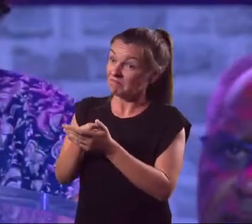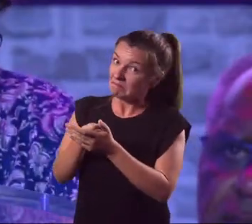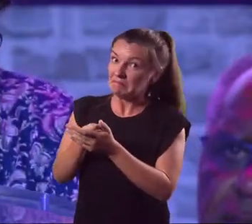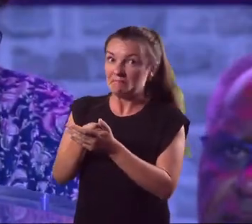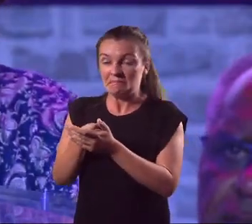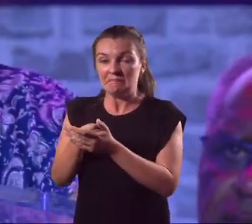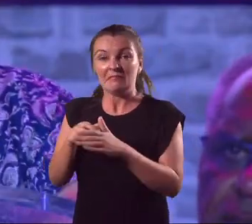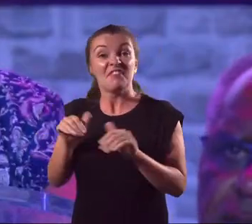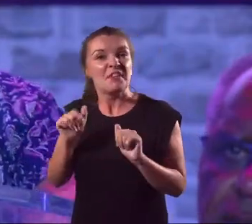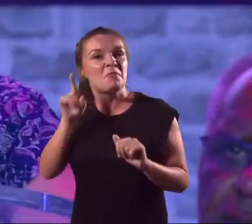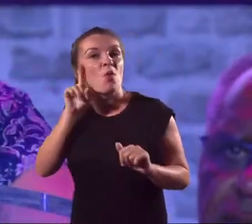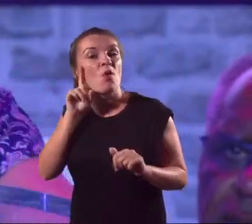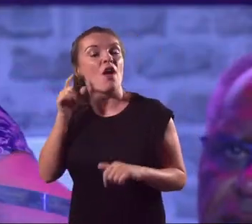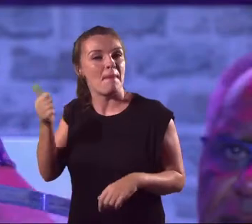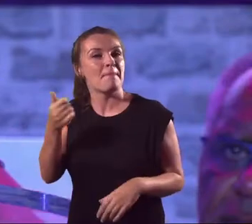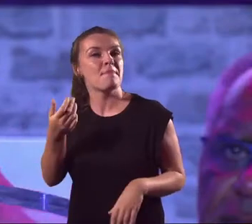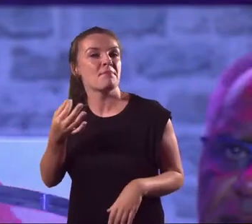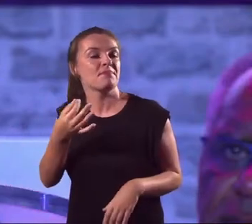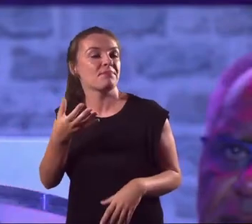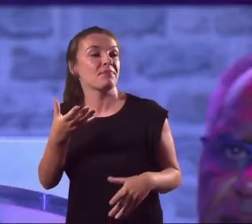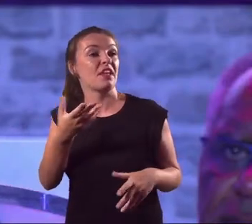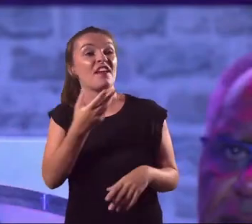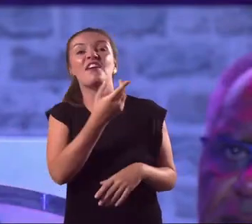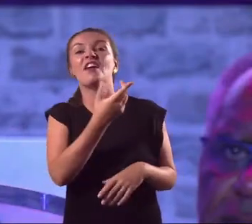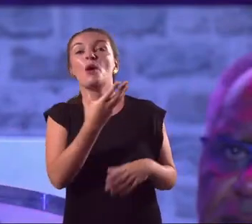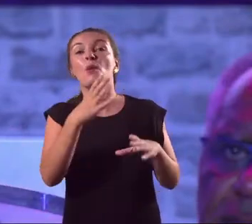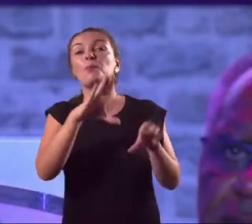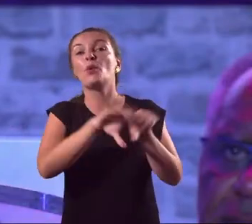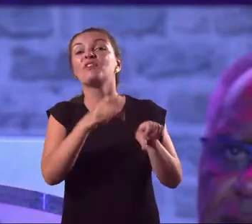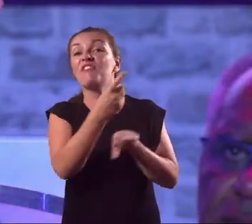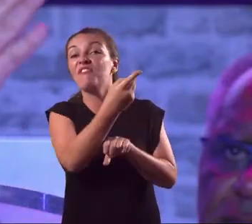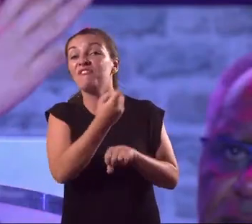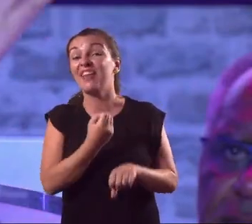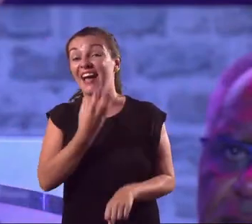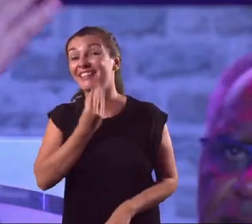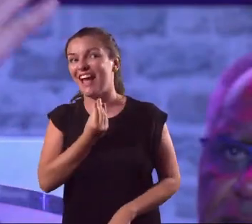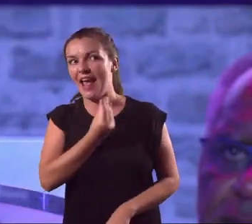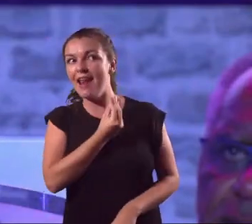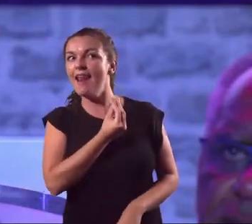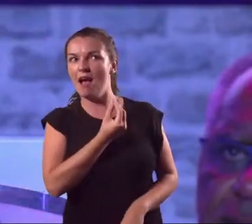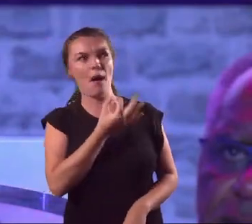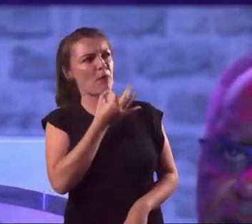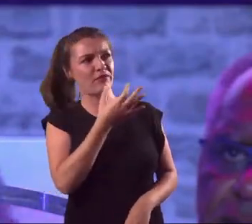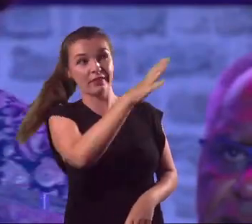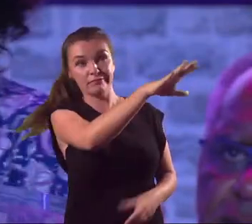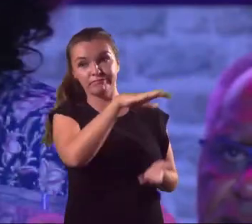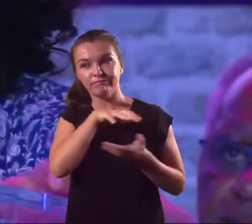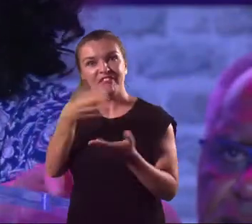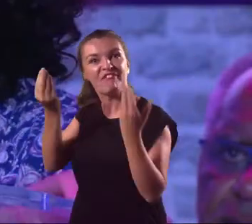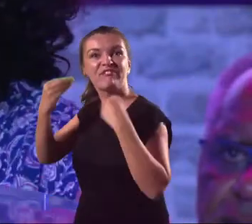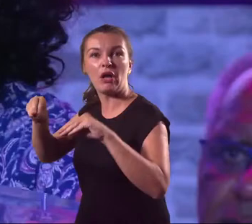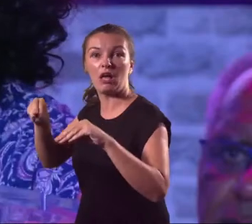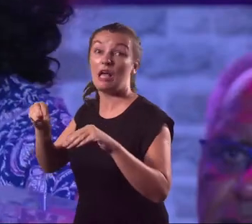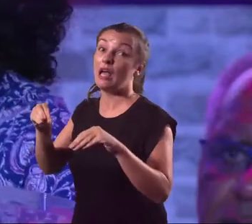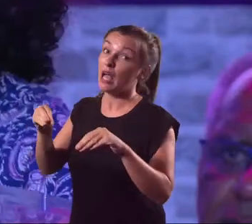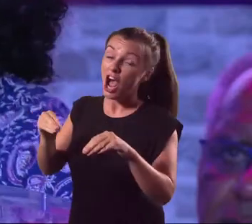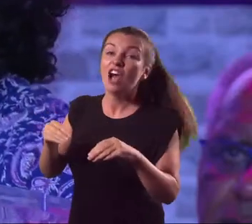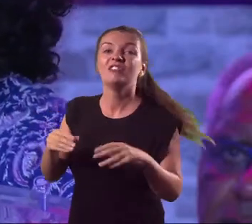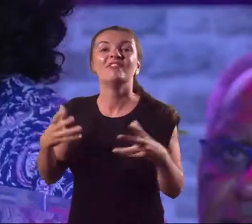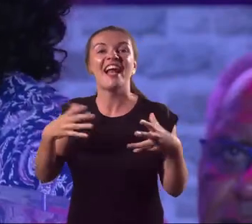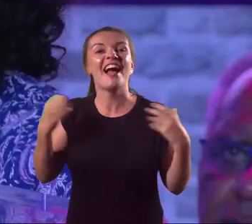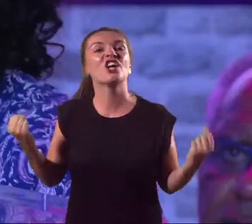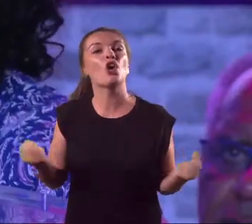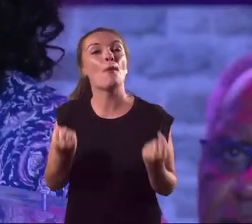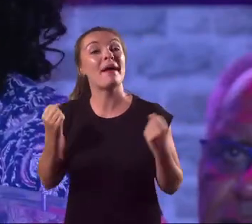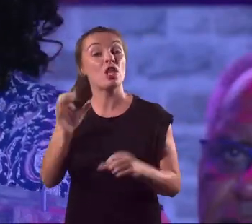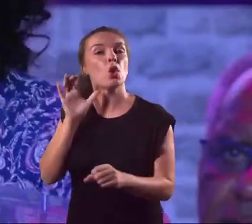et profitent de produits israéliens. Donc ça me permet de donner un peu d'écho à la campagne de boycott vis-à-vis